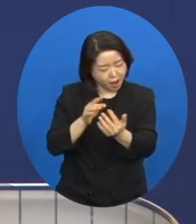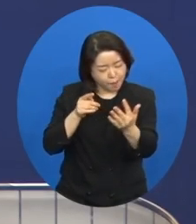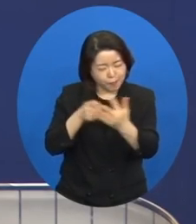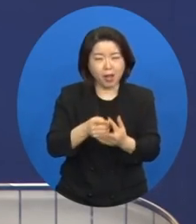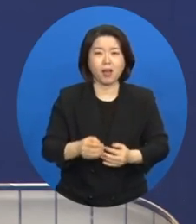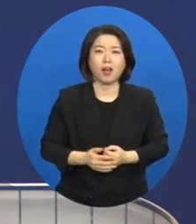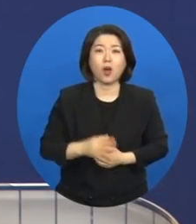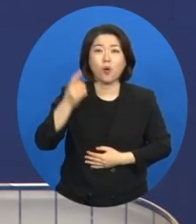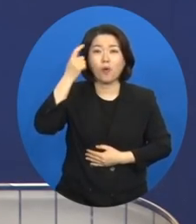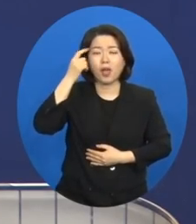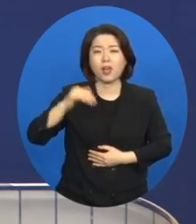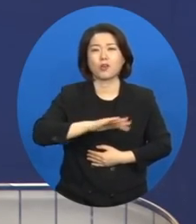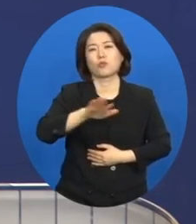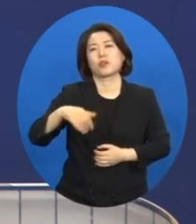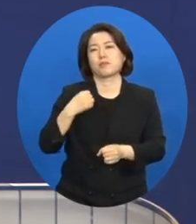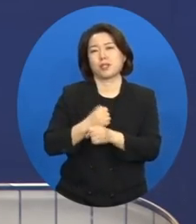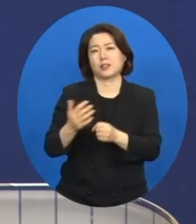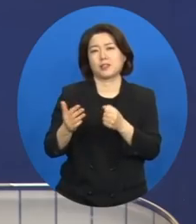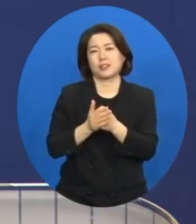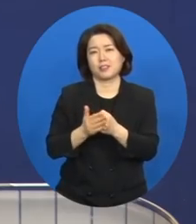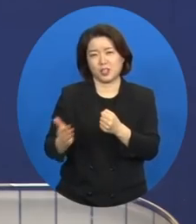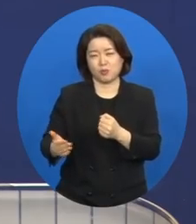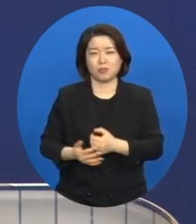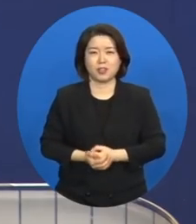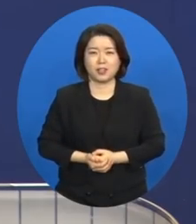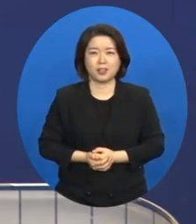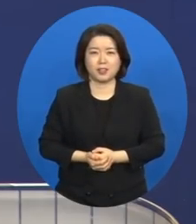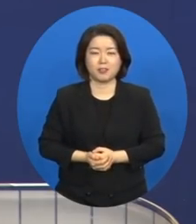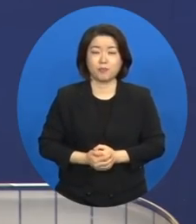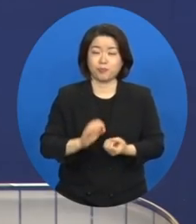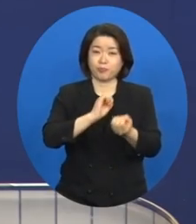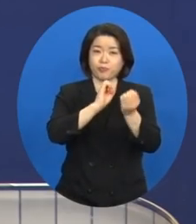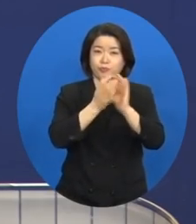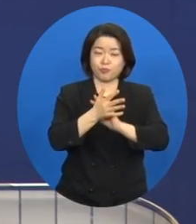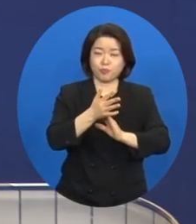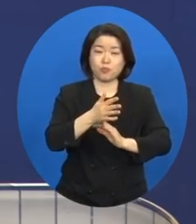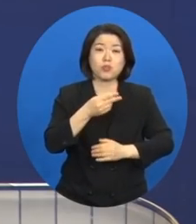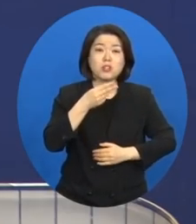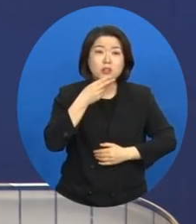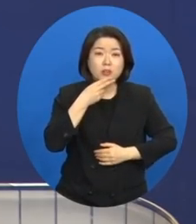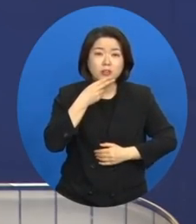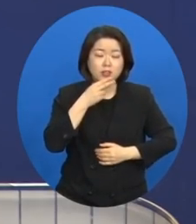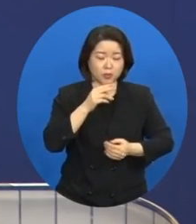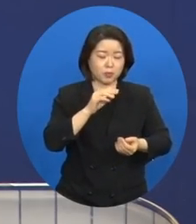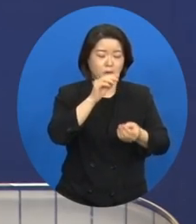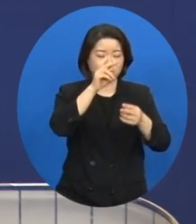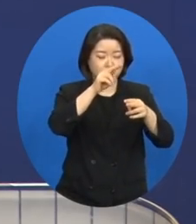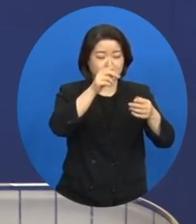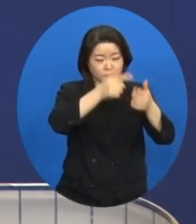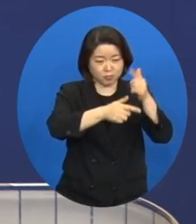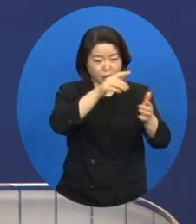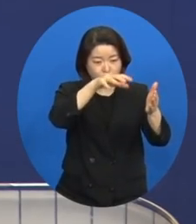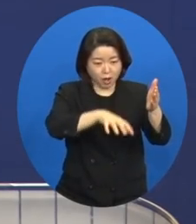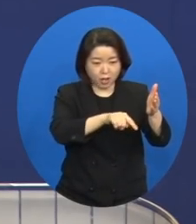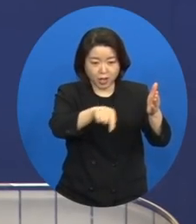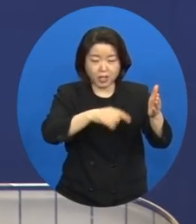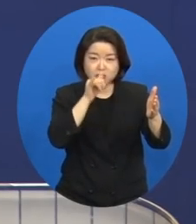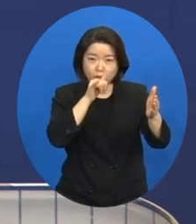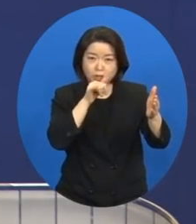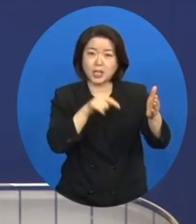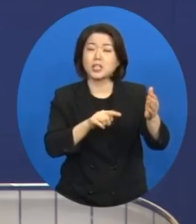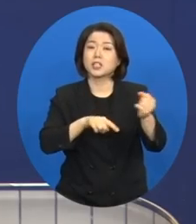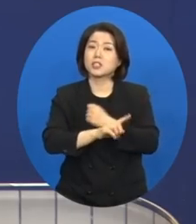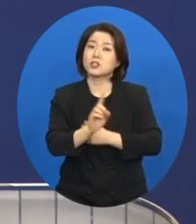지으신 분이기 때문에 그래요. 그러면서 이 무화과 나무 아래에 있었다 이런 말씀을 하십니다. 이게 무슨 뜻일까요? 이것은